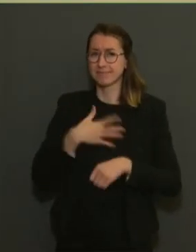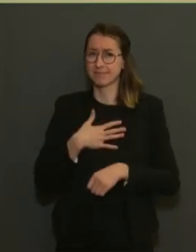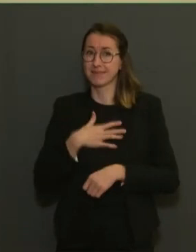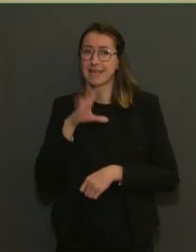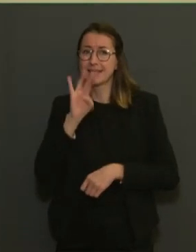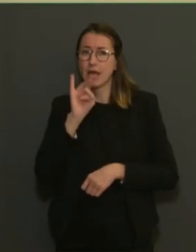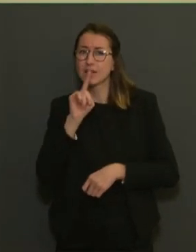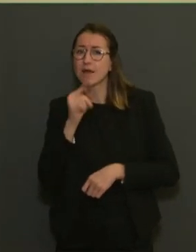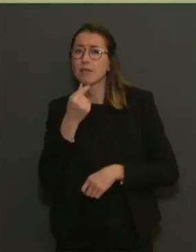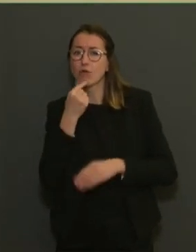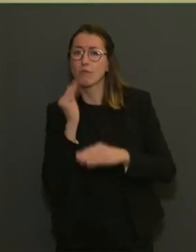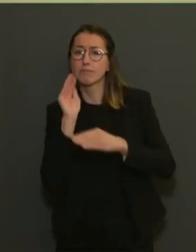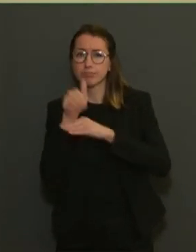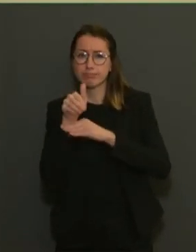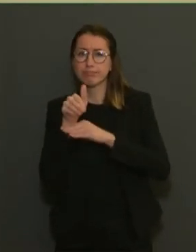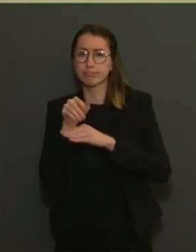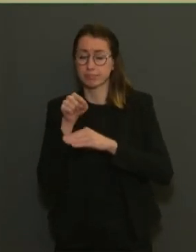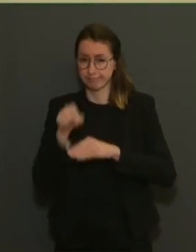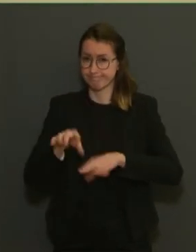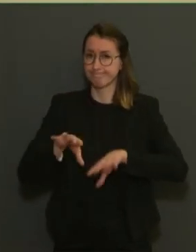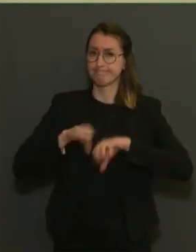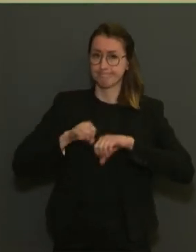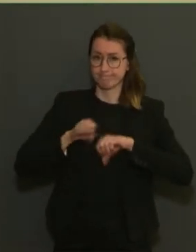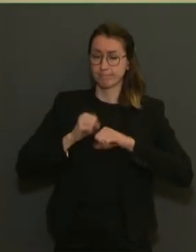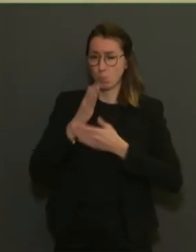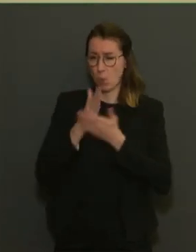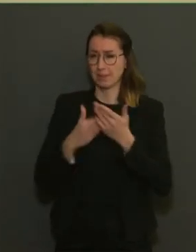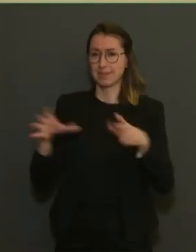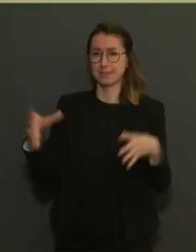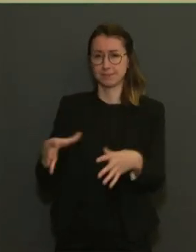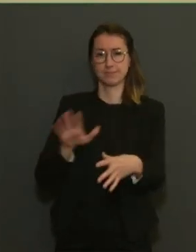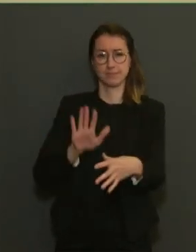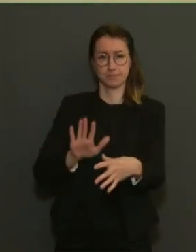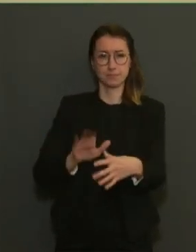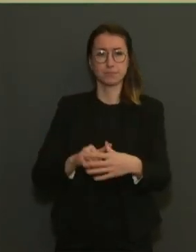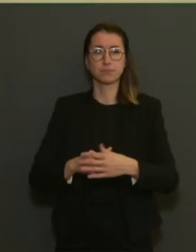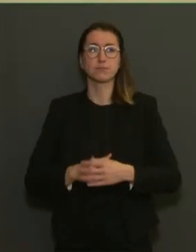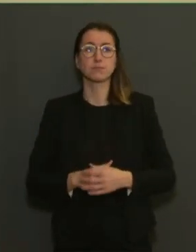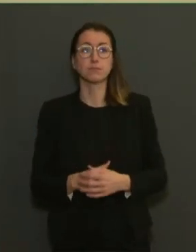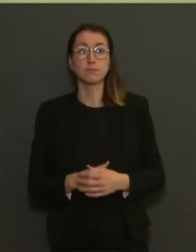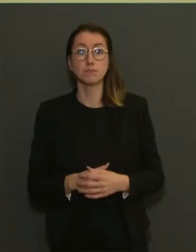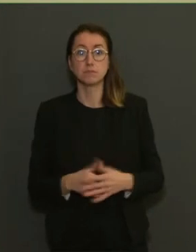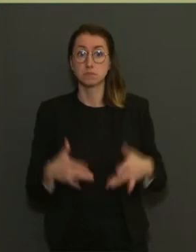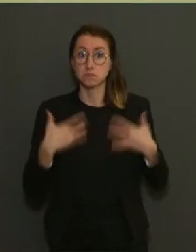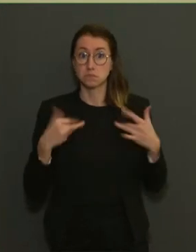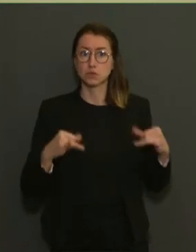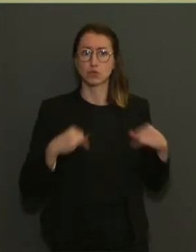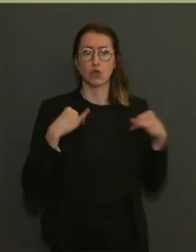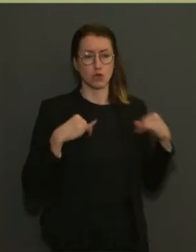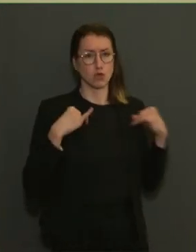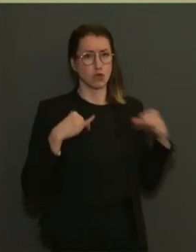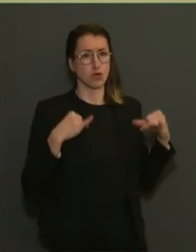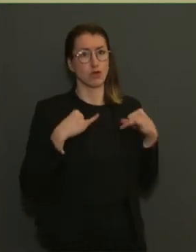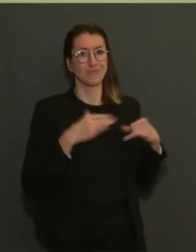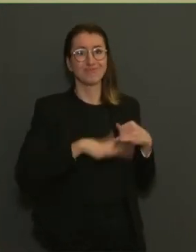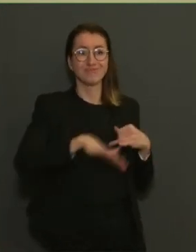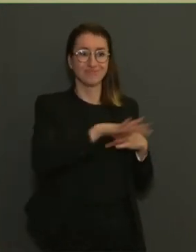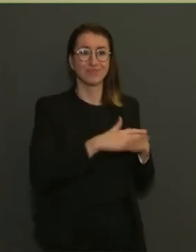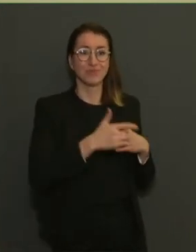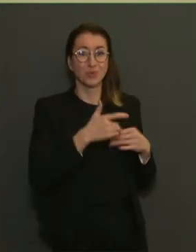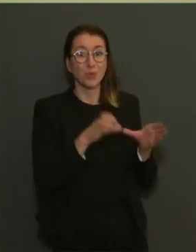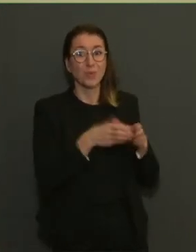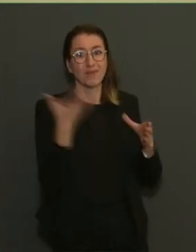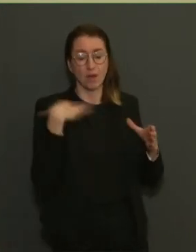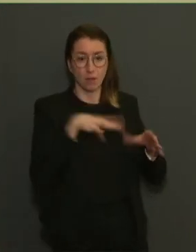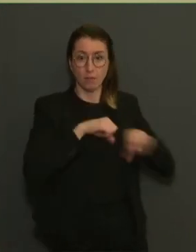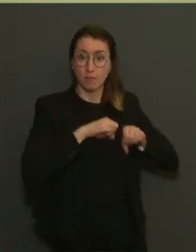cet âge médian est en train d'aller vers la droite, d'être plus important au cours du temps. Ceci